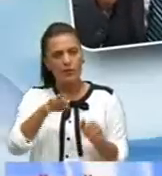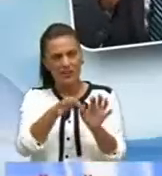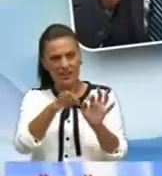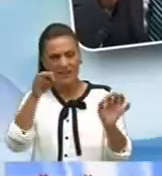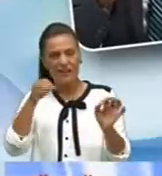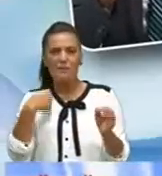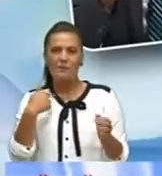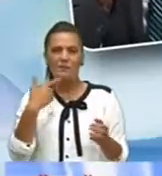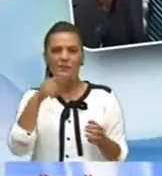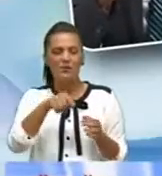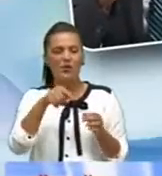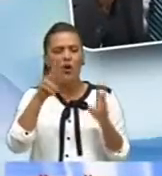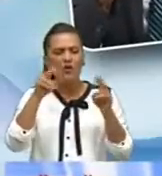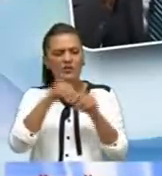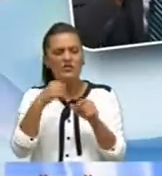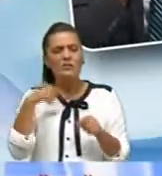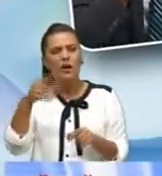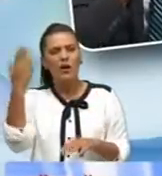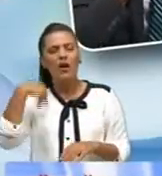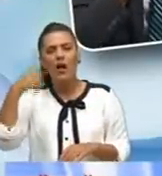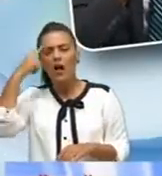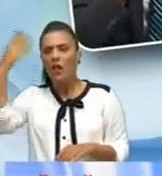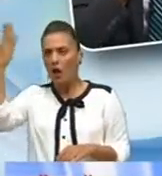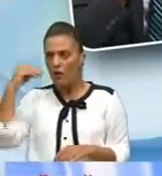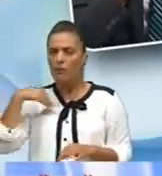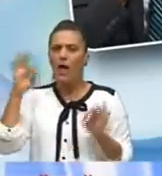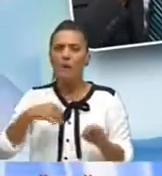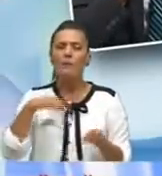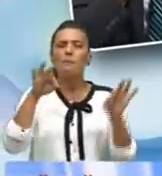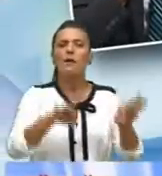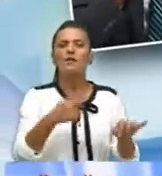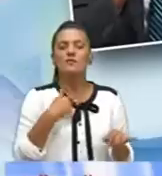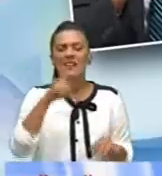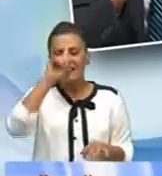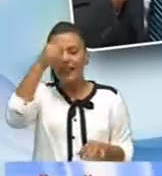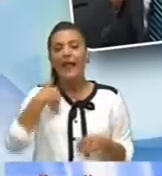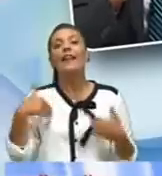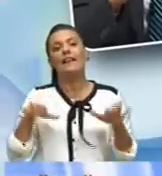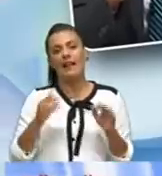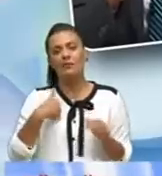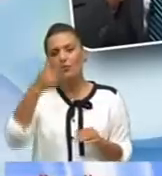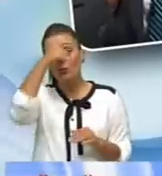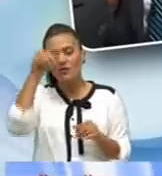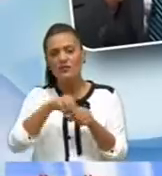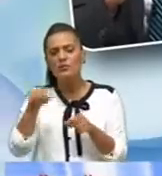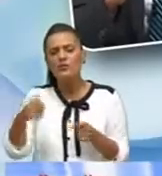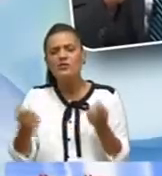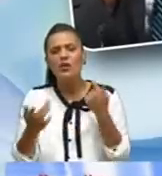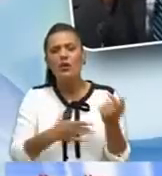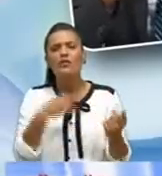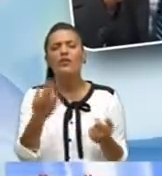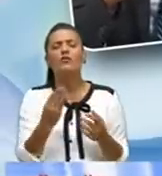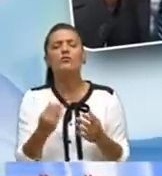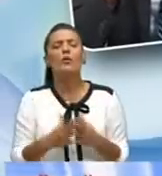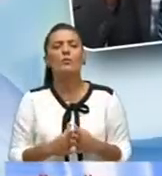bir dalış yaptım ben bu konuya. Tabii bunu ben tek başıma dalış yapmadım. Çünkü Türkiye'de bu işe gönül veren